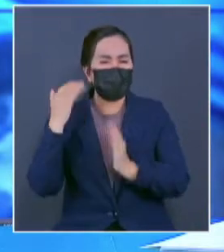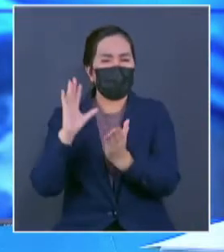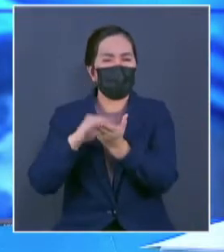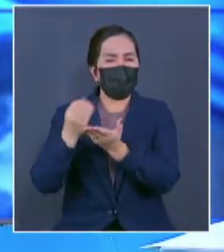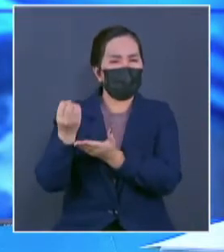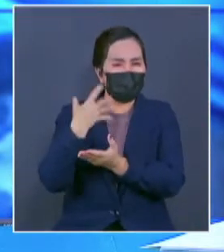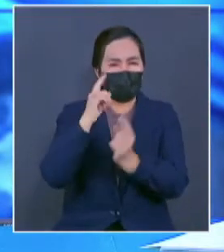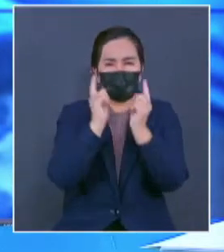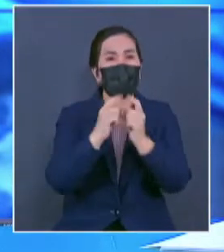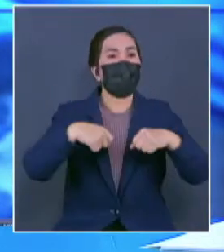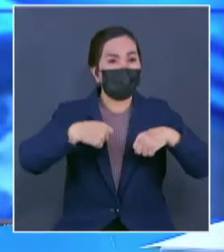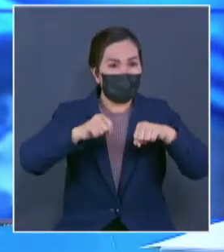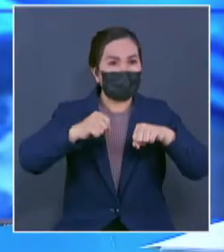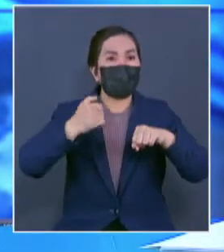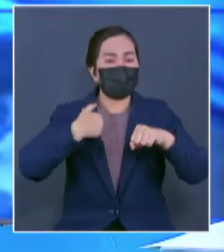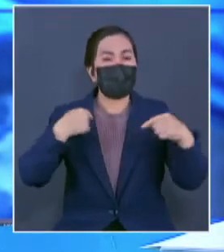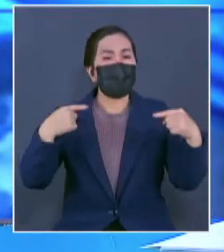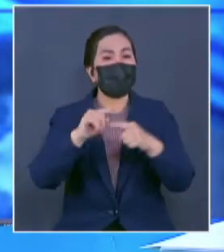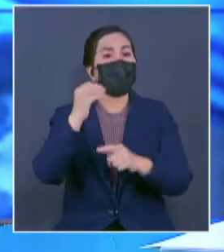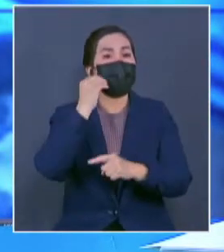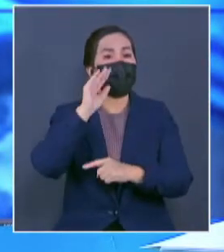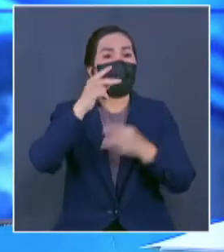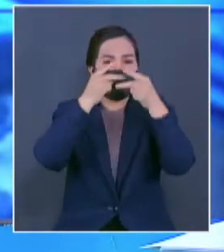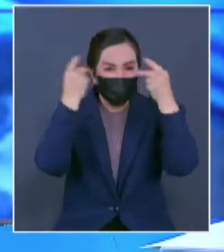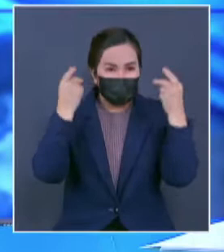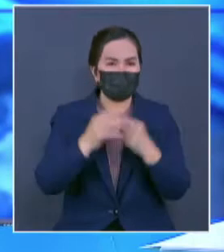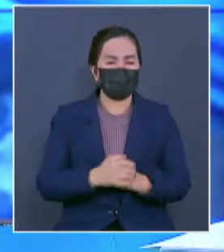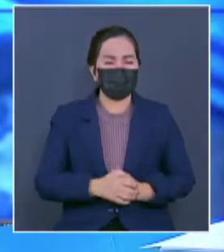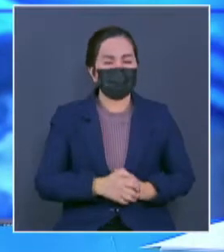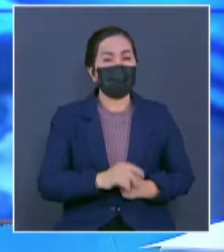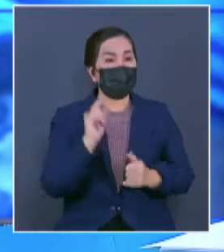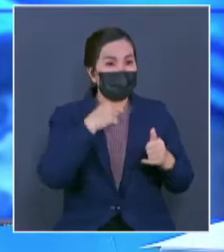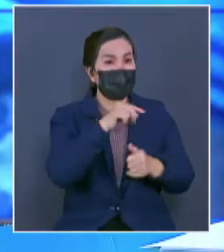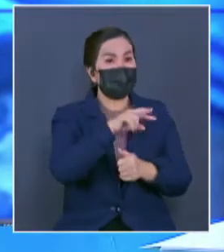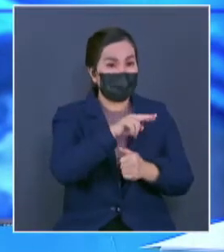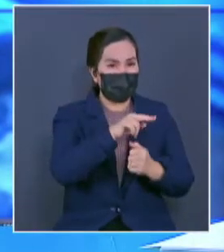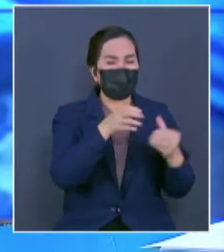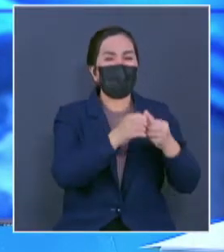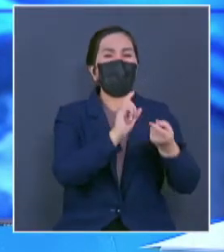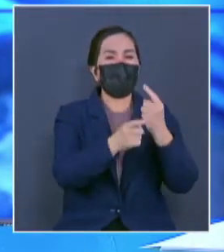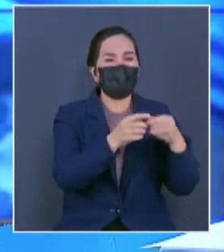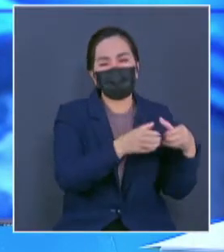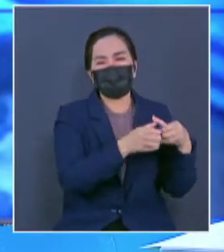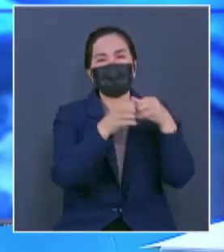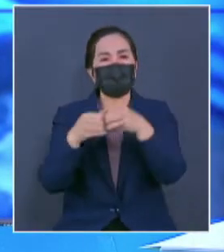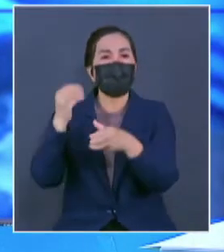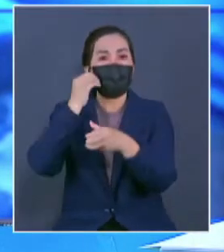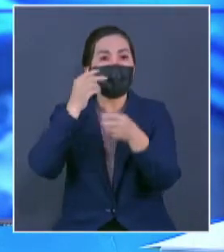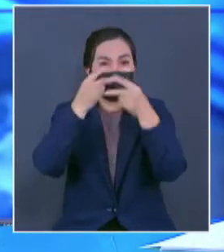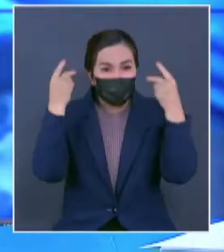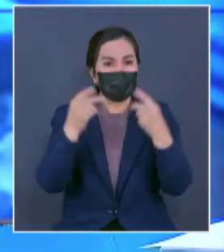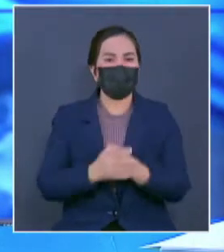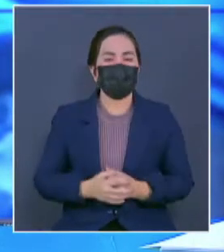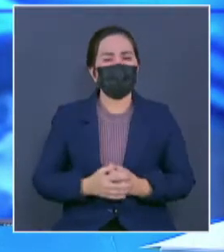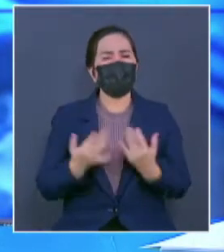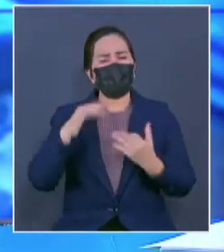บอกว่าเจอรถคันนี้ที่บ้านของคนร้ายเธอพร้อมเพื่อนแล้วก็แฟนบุกไปที่บ้านของคนร้ายค่ะจังหวะนั้นเธอบอกว่ารอเ